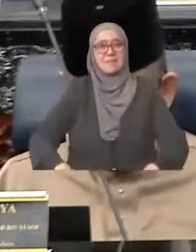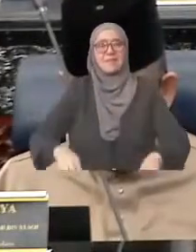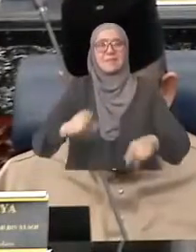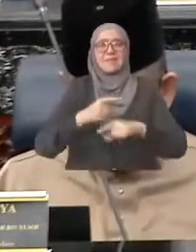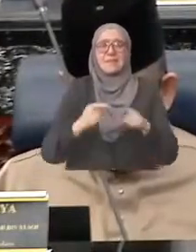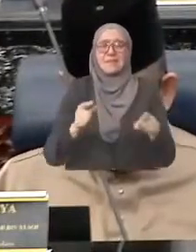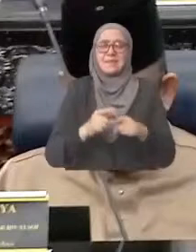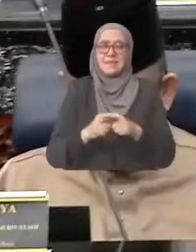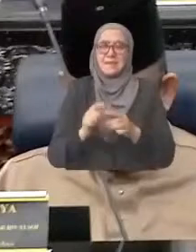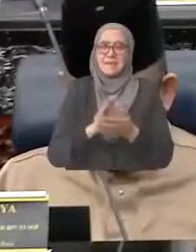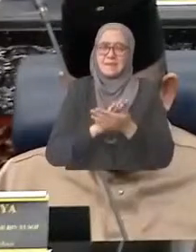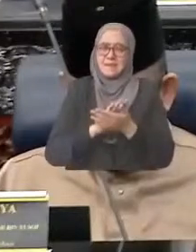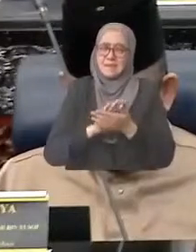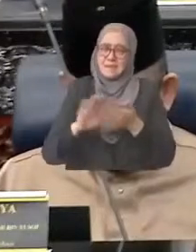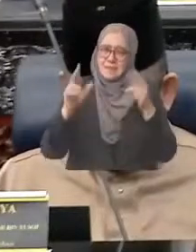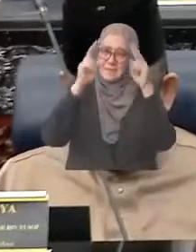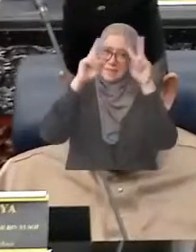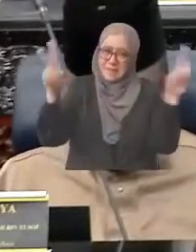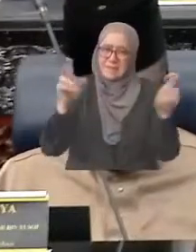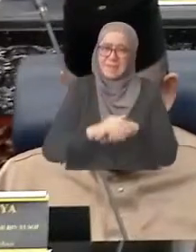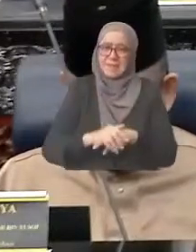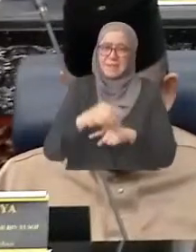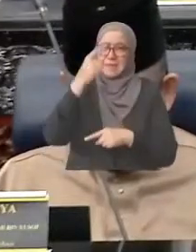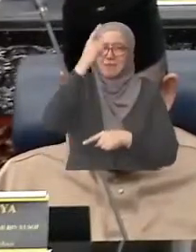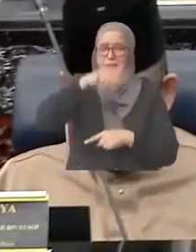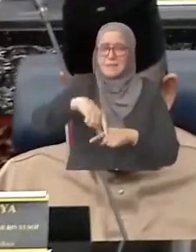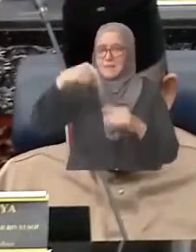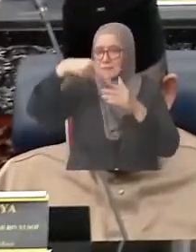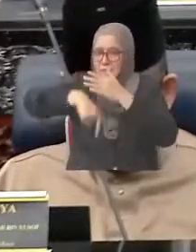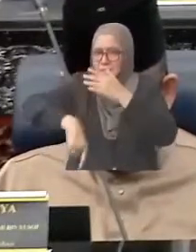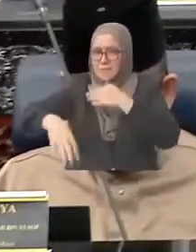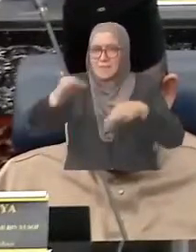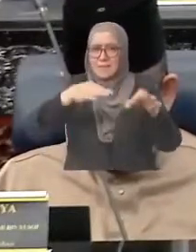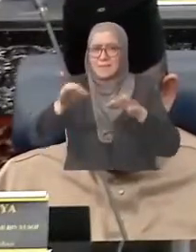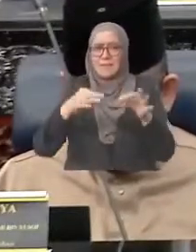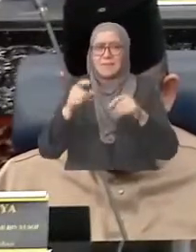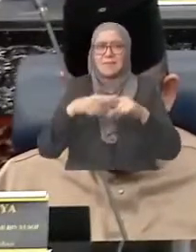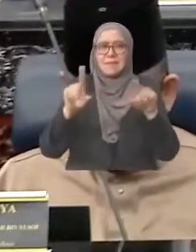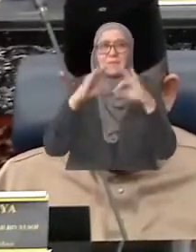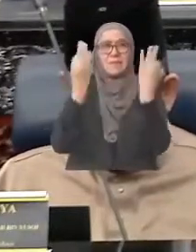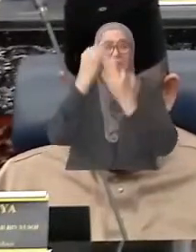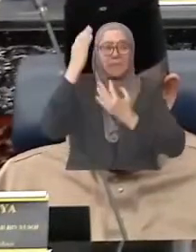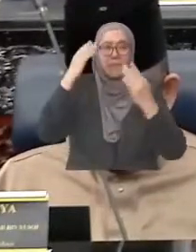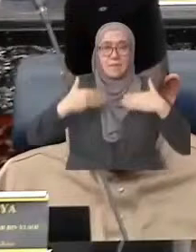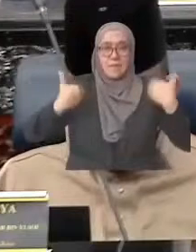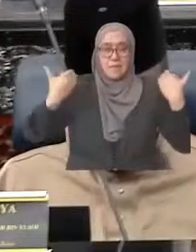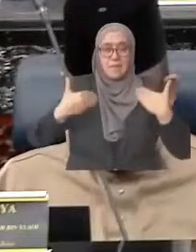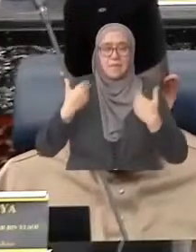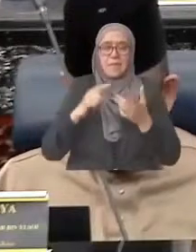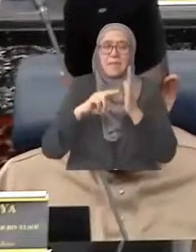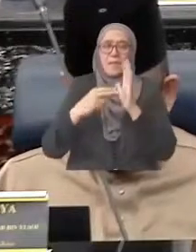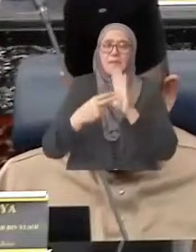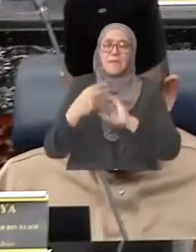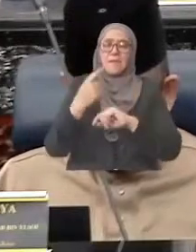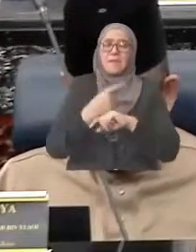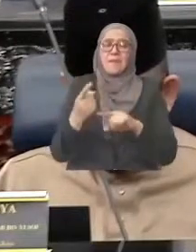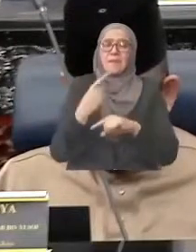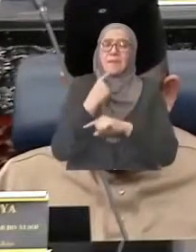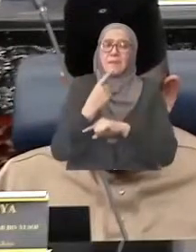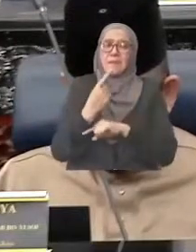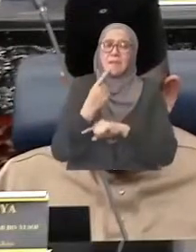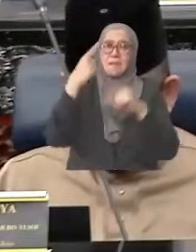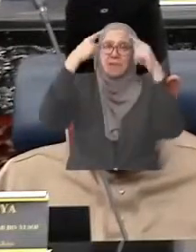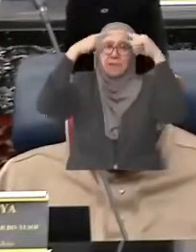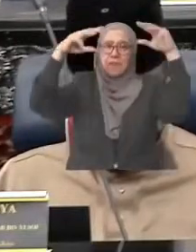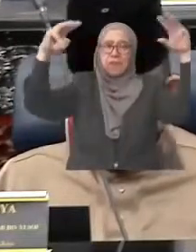erat makna Sejahtera Yudi zam keluarga please atas Ilham ya ama bormat dari Menteri memasang impian agar